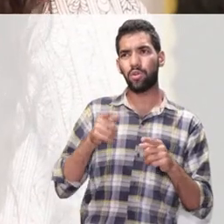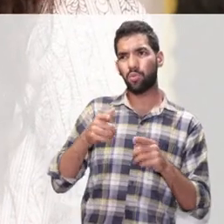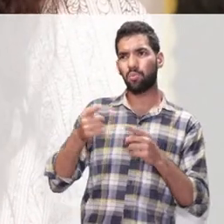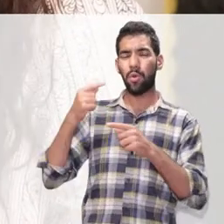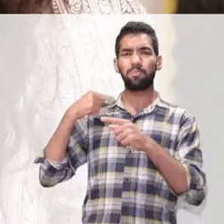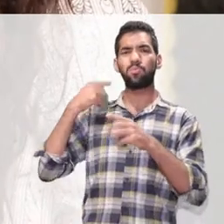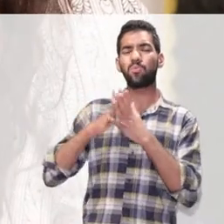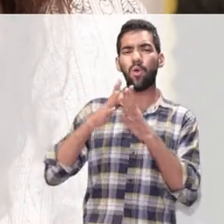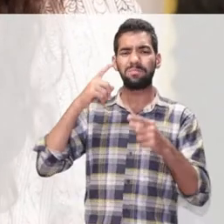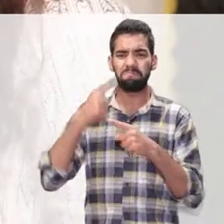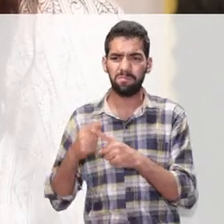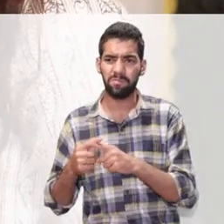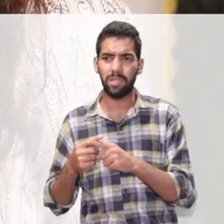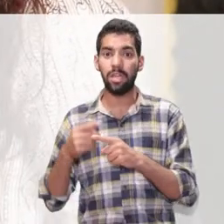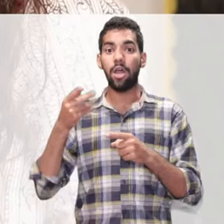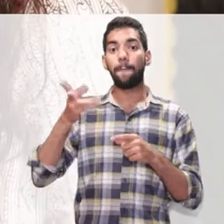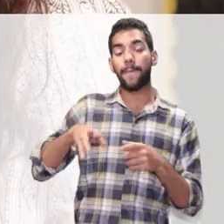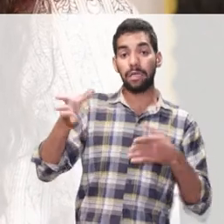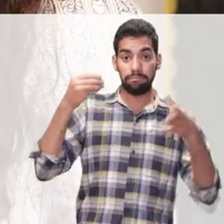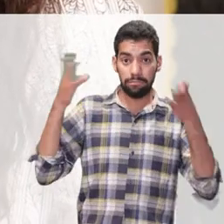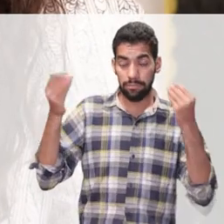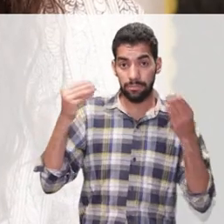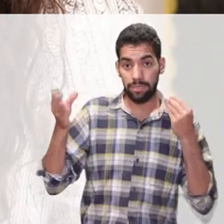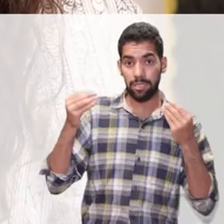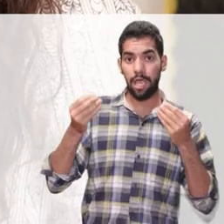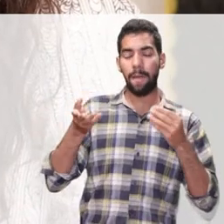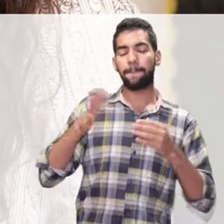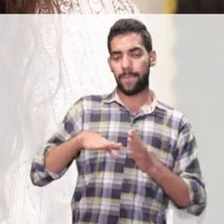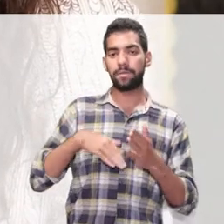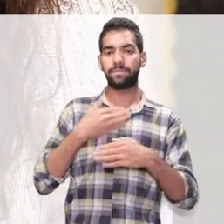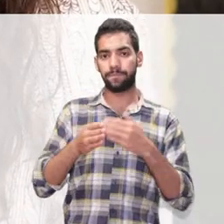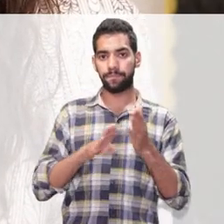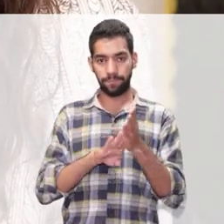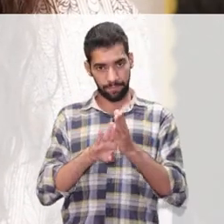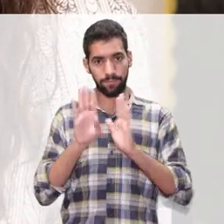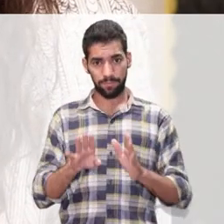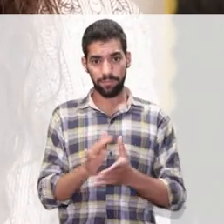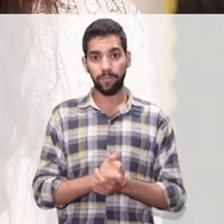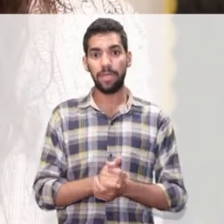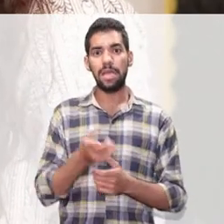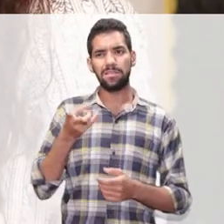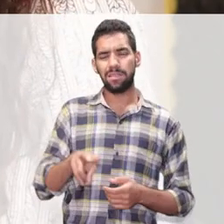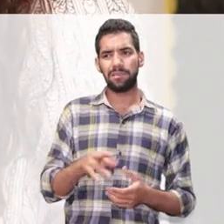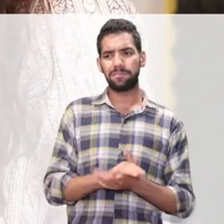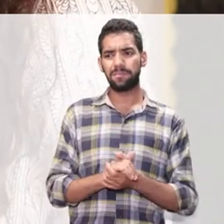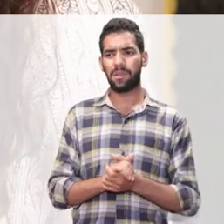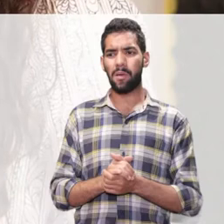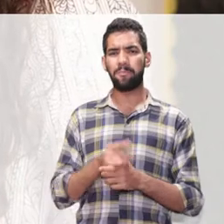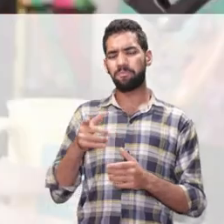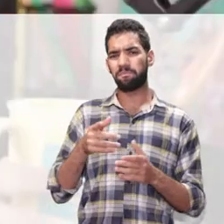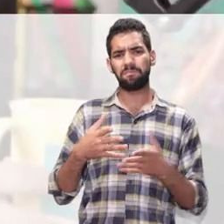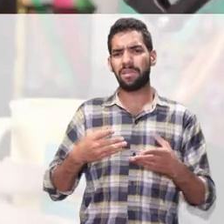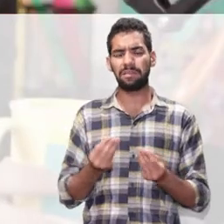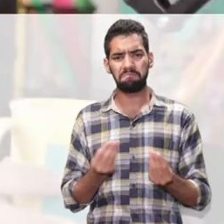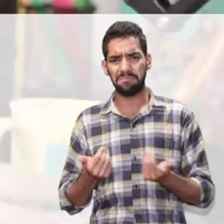मिस्टेक है प्रोवाइडेड यू लर्न एंड द स्टूडेंट